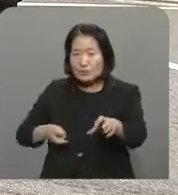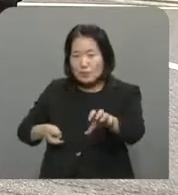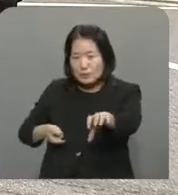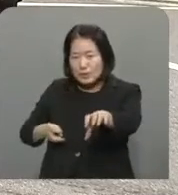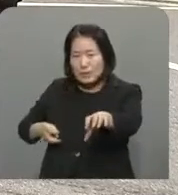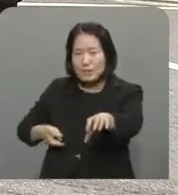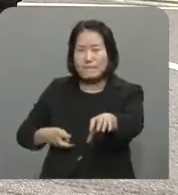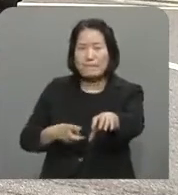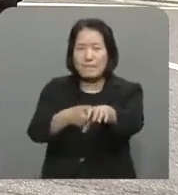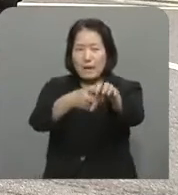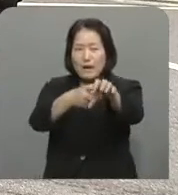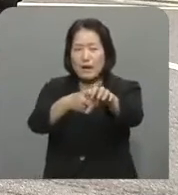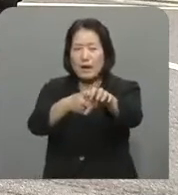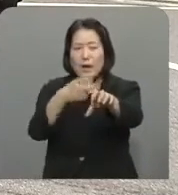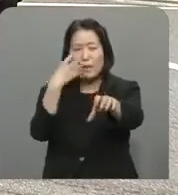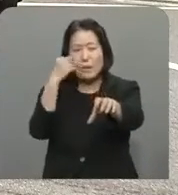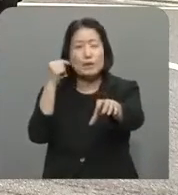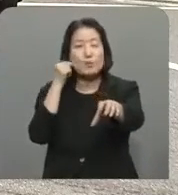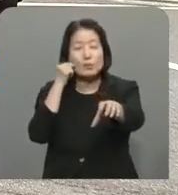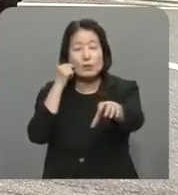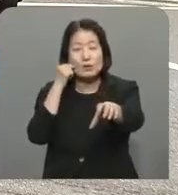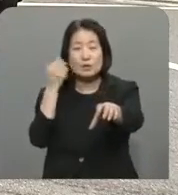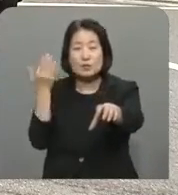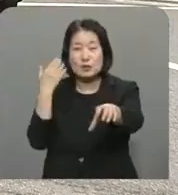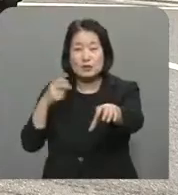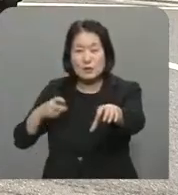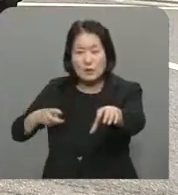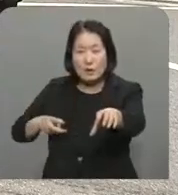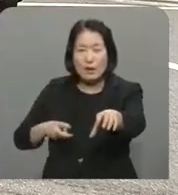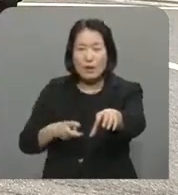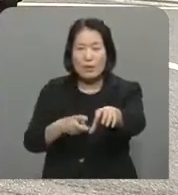계약 사랑을 알게 알지 못합니다 거